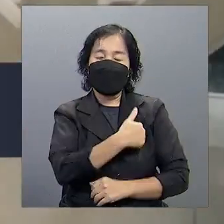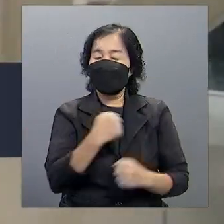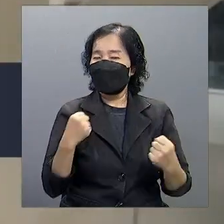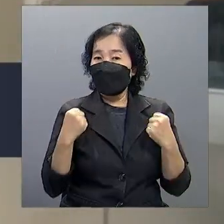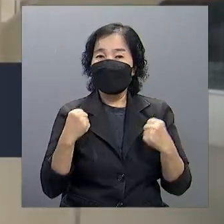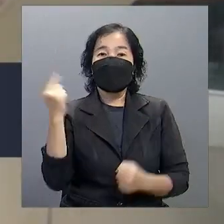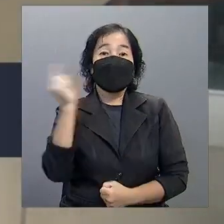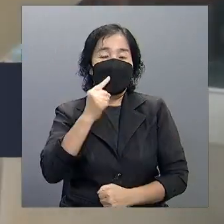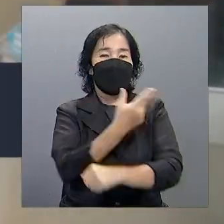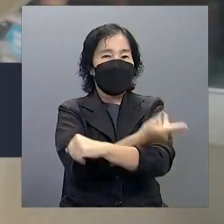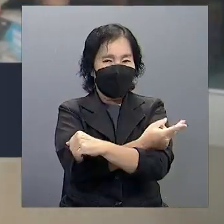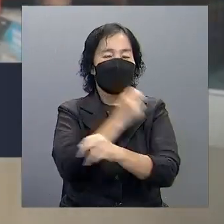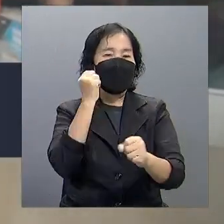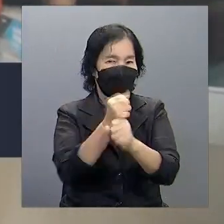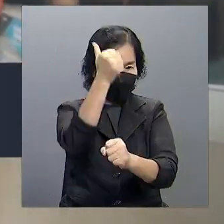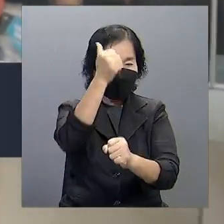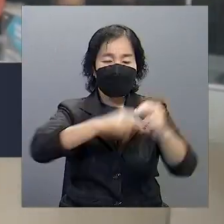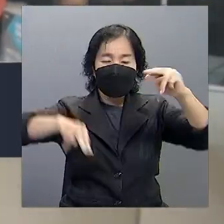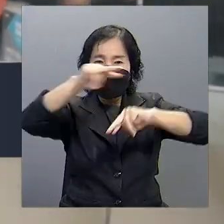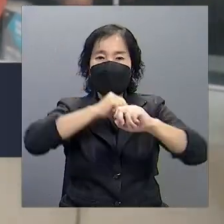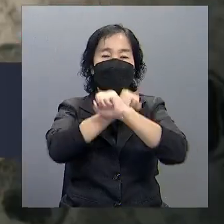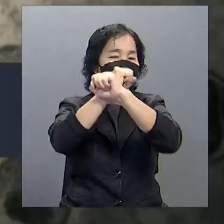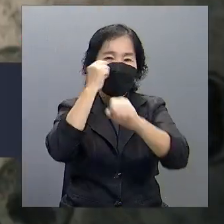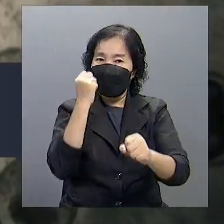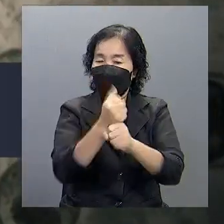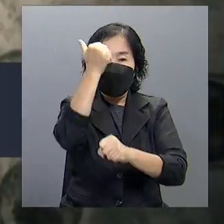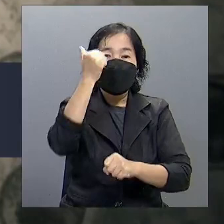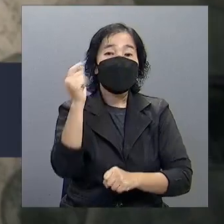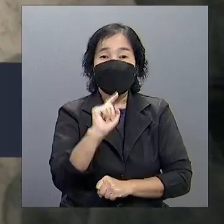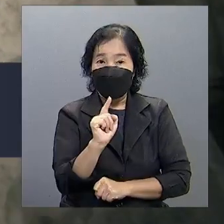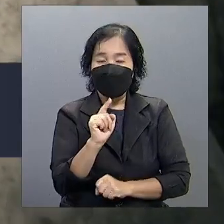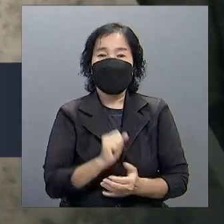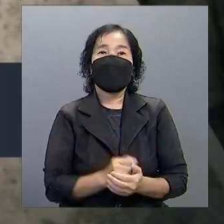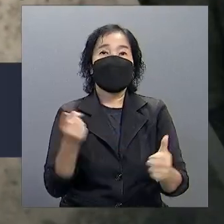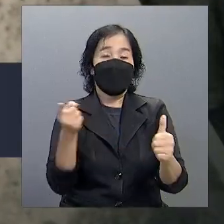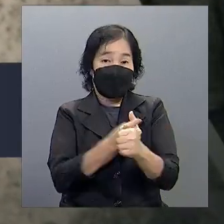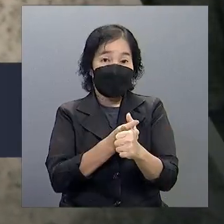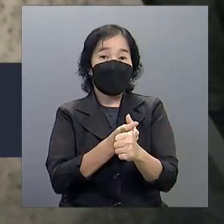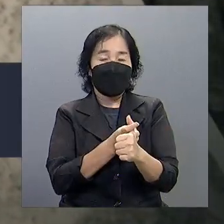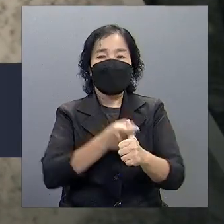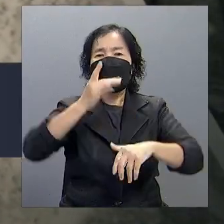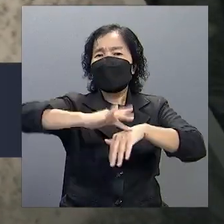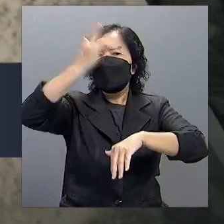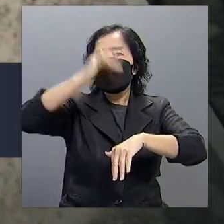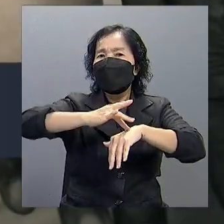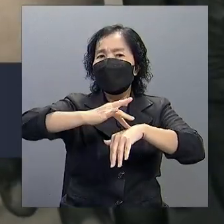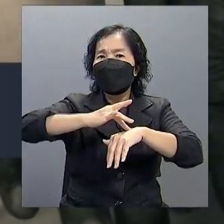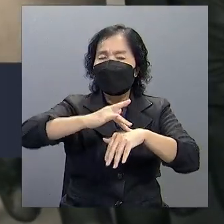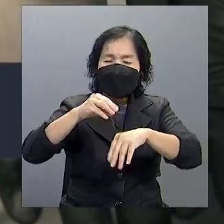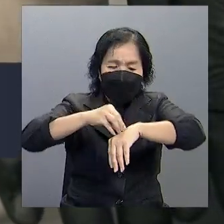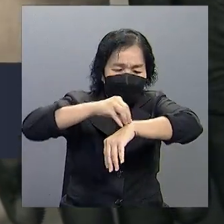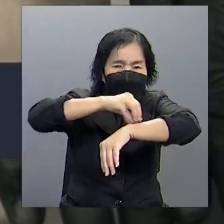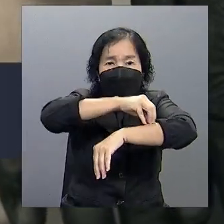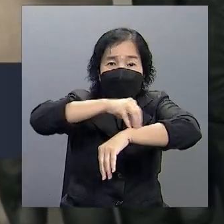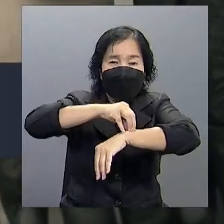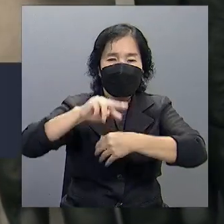ถรับมือป้องกันการระบาดของฝีดาดวานรในภูเก็ตได้ก็คือ 1. ธรรมชาติของเชื้อฝีดาดวานรที่ไม่ได้แพร่หรือส่งต่อ